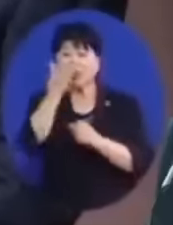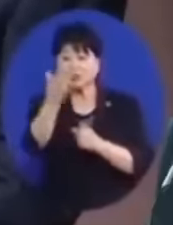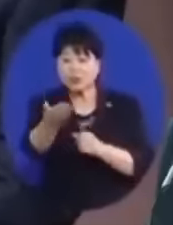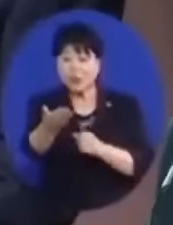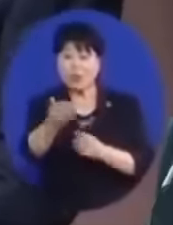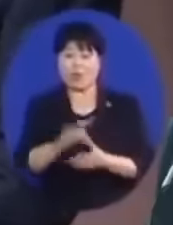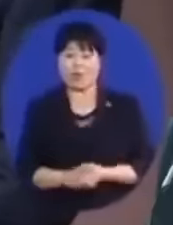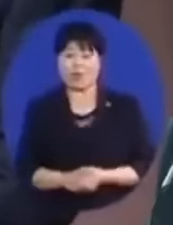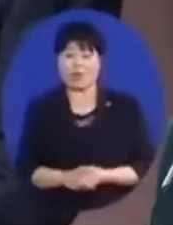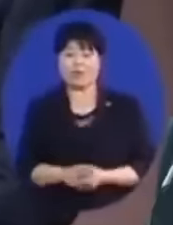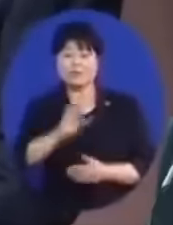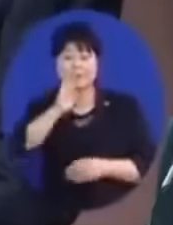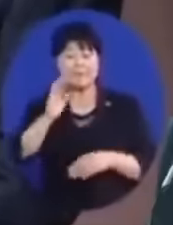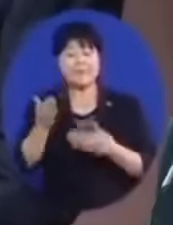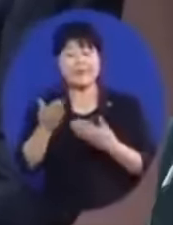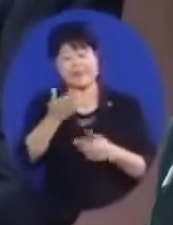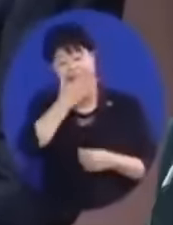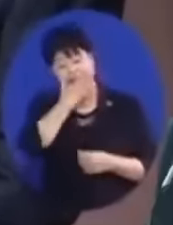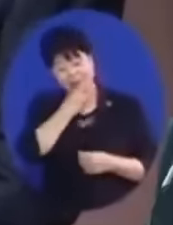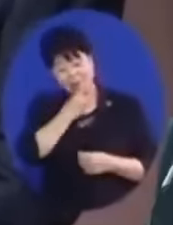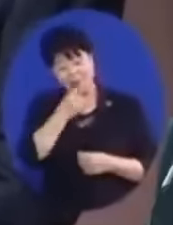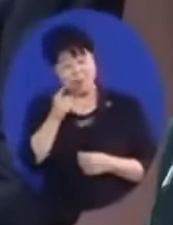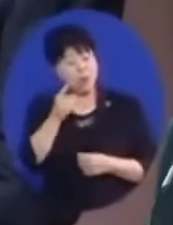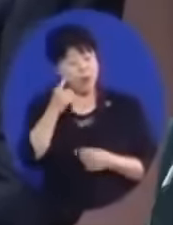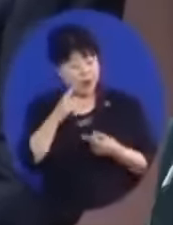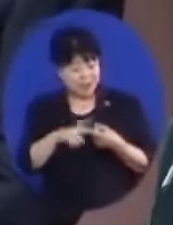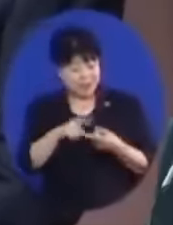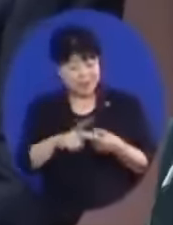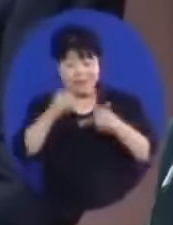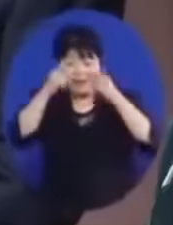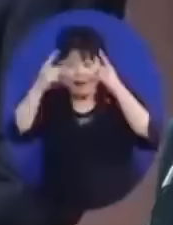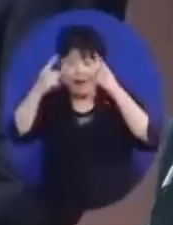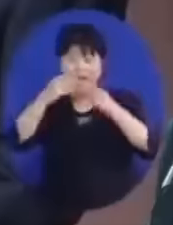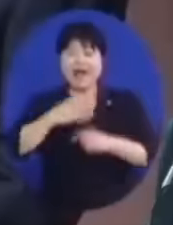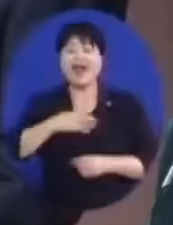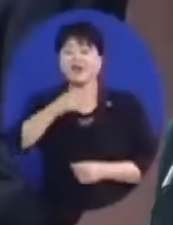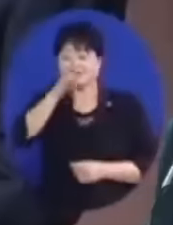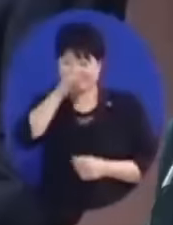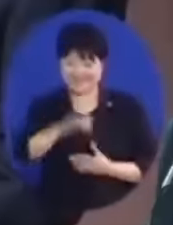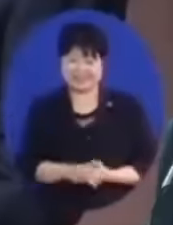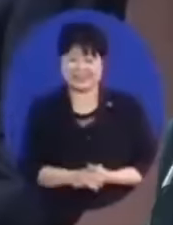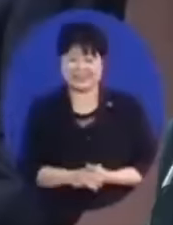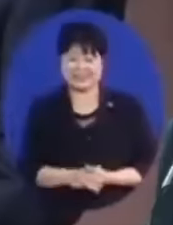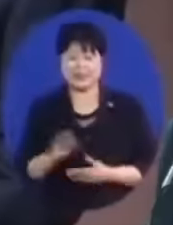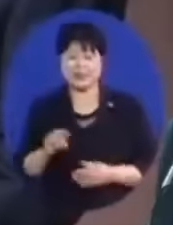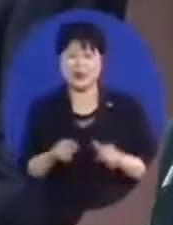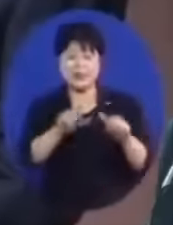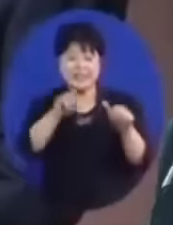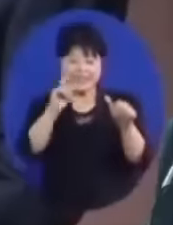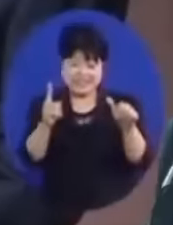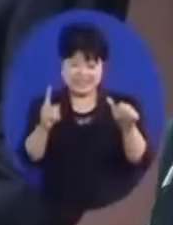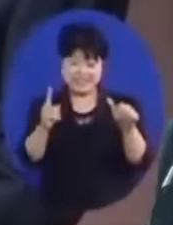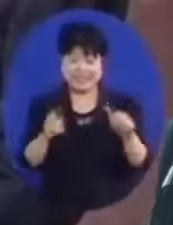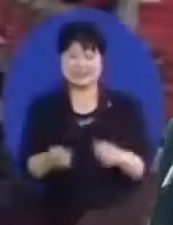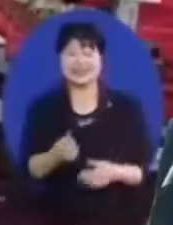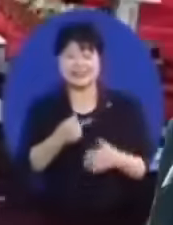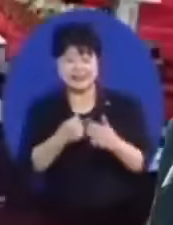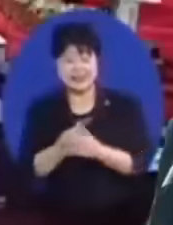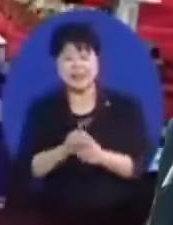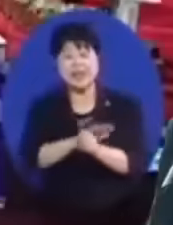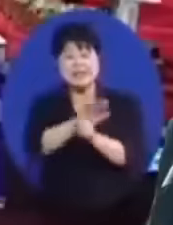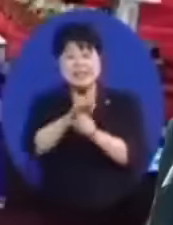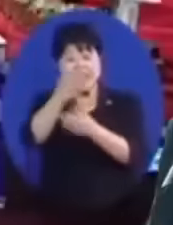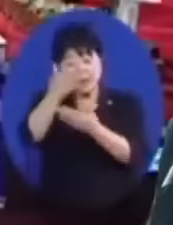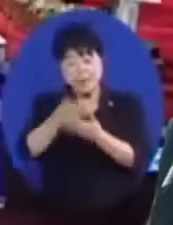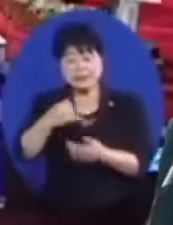것입니다. 그리고 참된 행복이 무엇인지도 깨달아 알고 있는 것입니다. 에베소 5장 1절로 2절에 그러므로